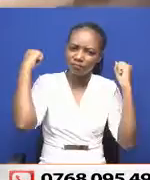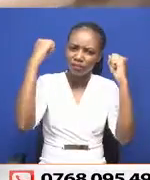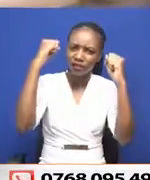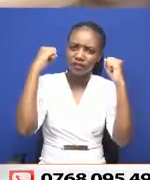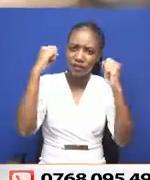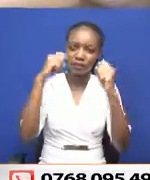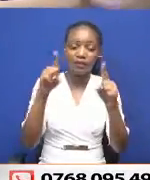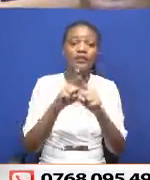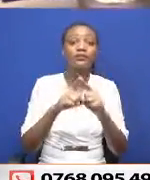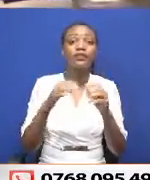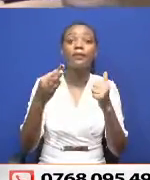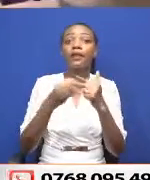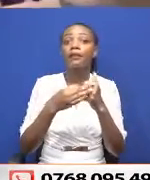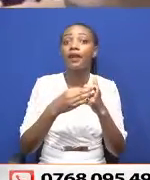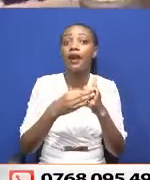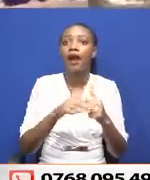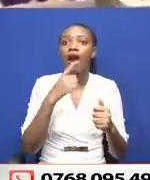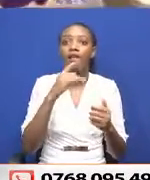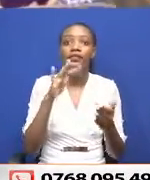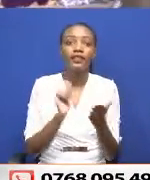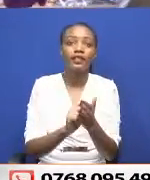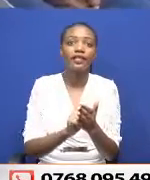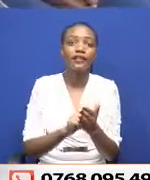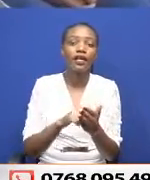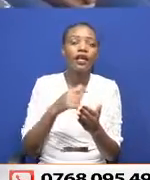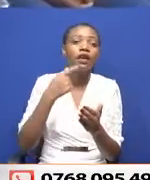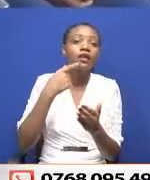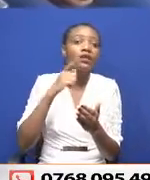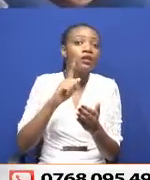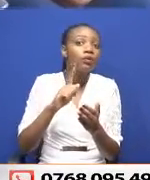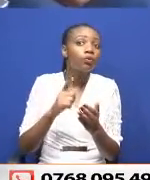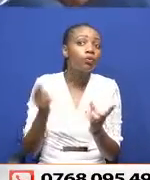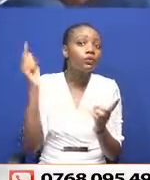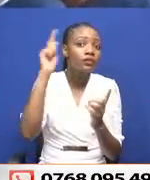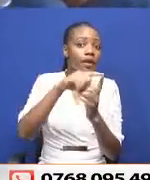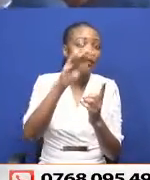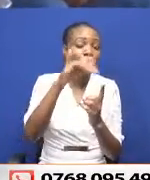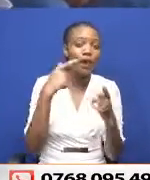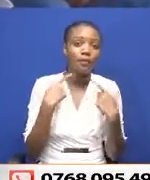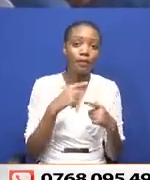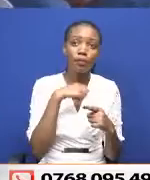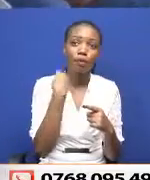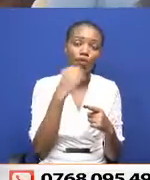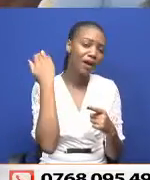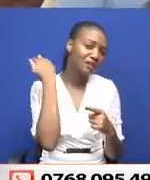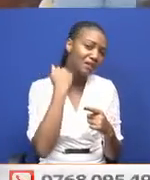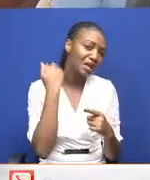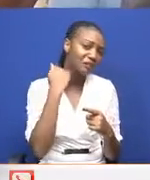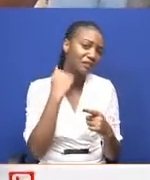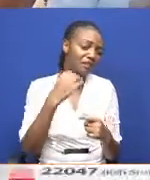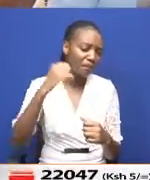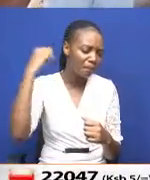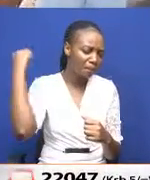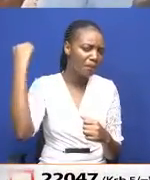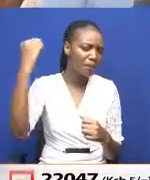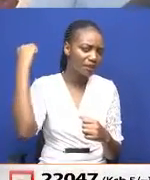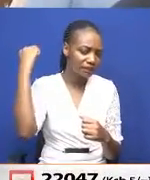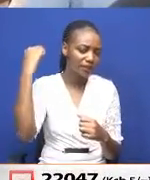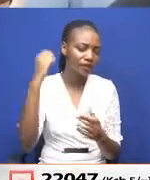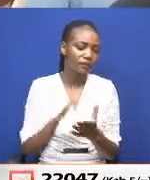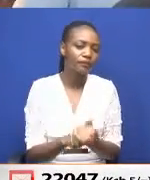Kibra, na kutaja kuwa alikuwa amelengwa na watu ambao amewataja kuwa majambazi wa kisiasa. Sisi tuko